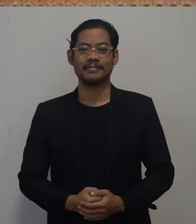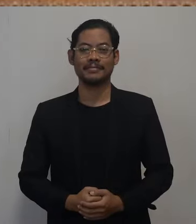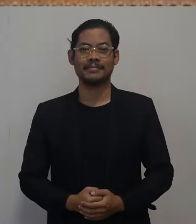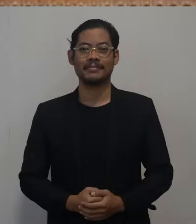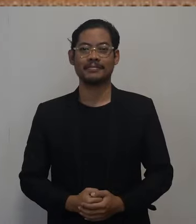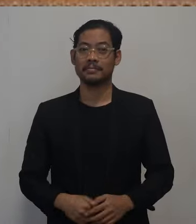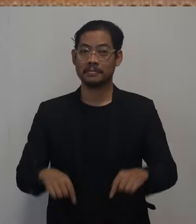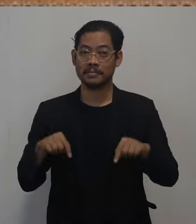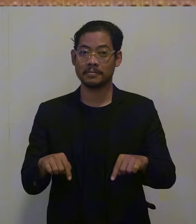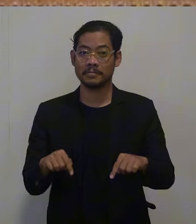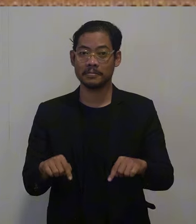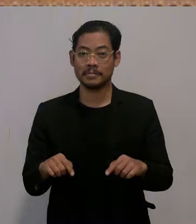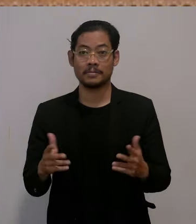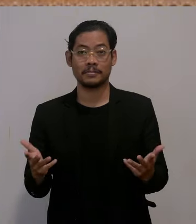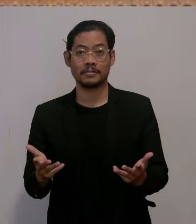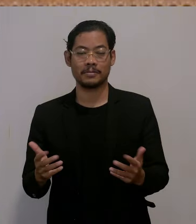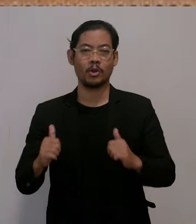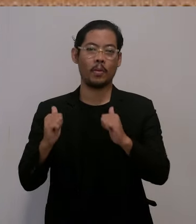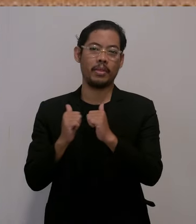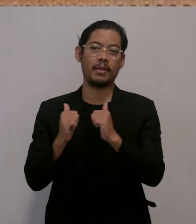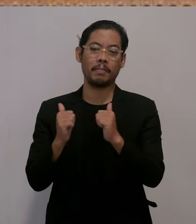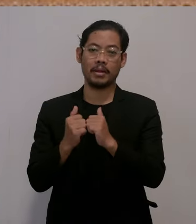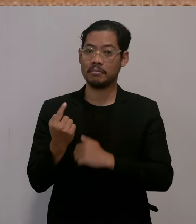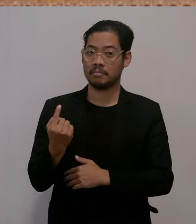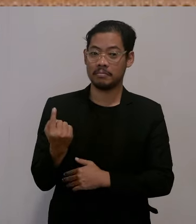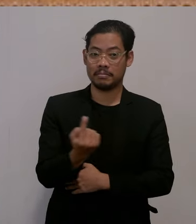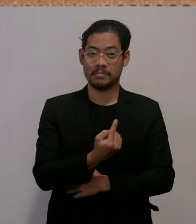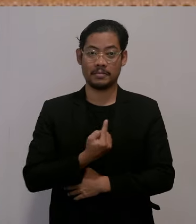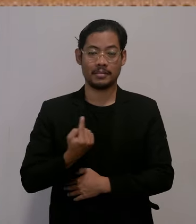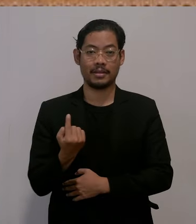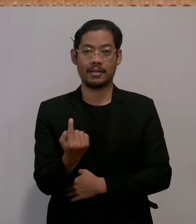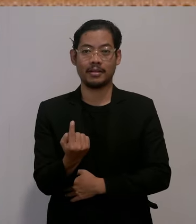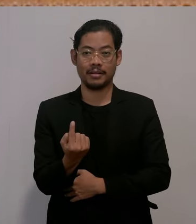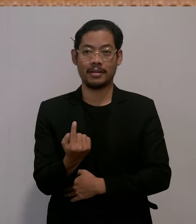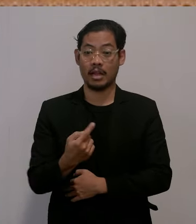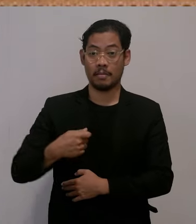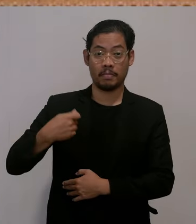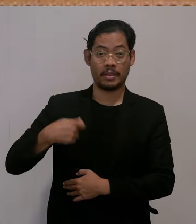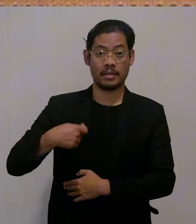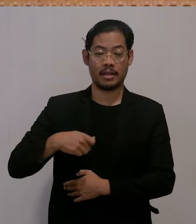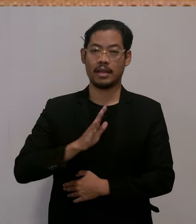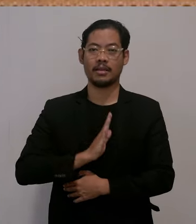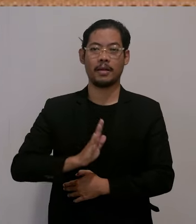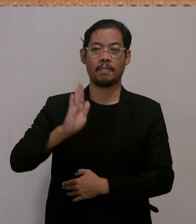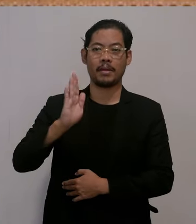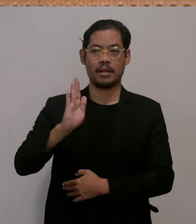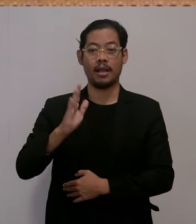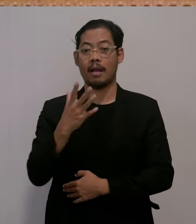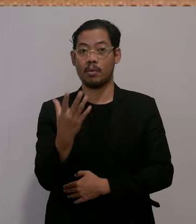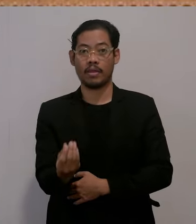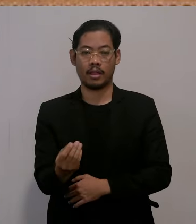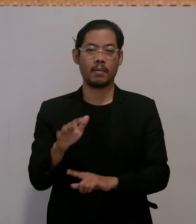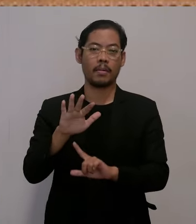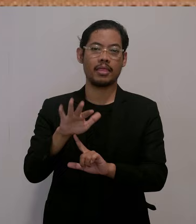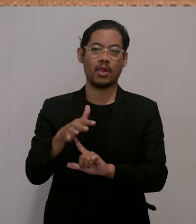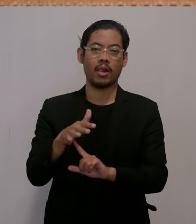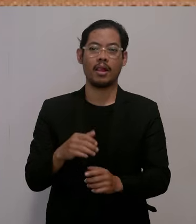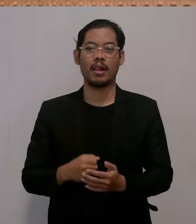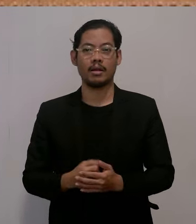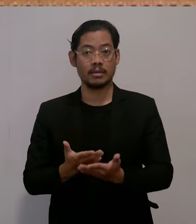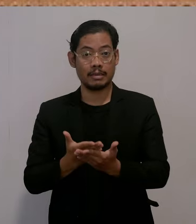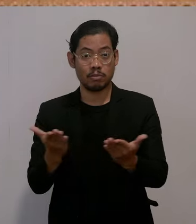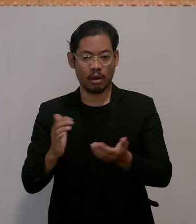Ini adalah bentuk komitmen kita dari Kantor Kementerian Agama Kabupaten Bantul untuk melibatkan